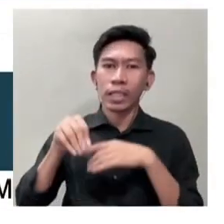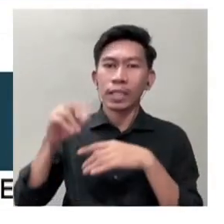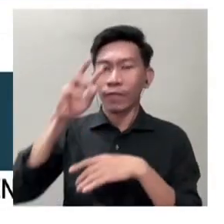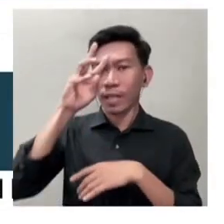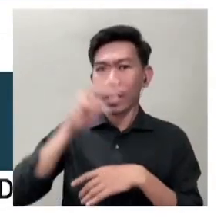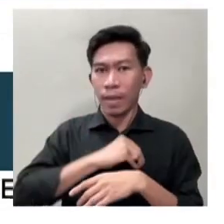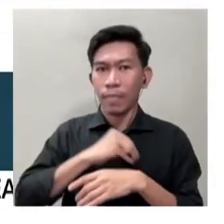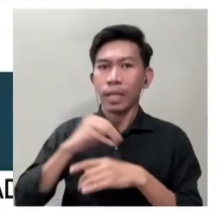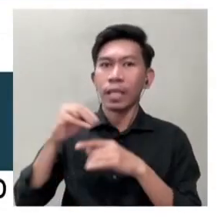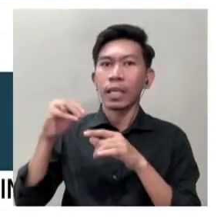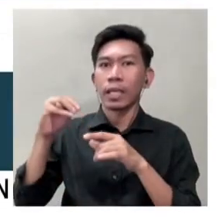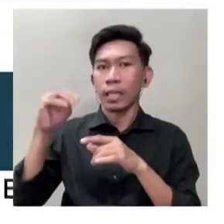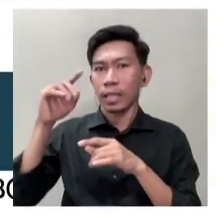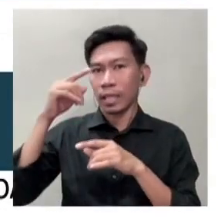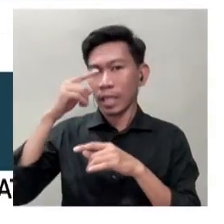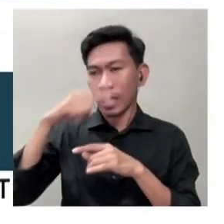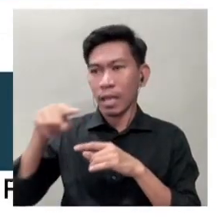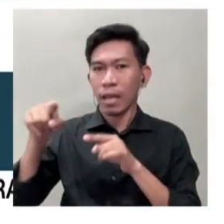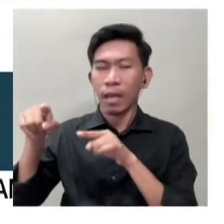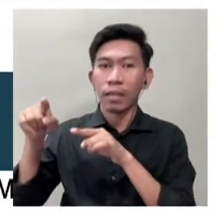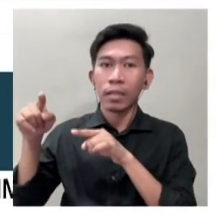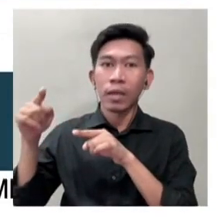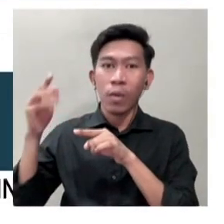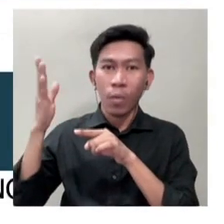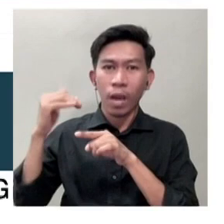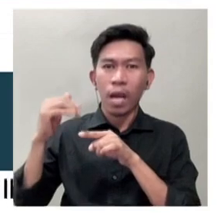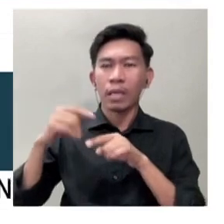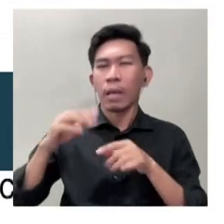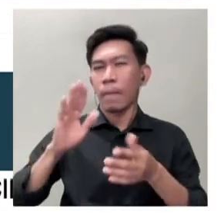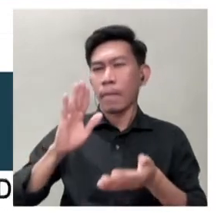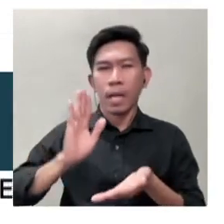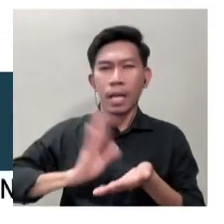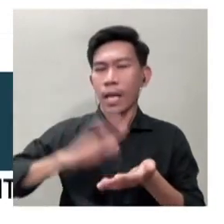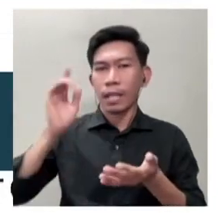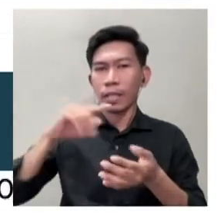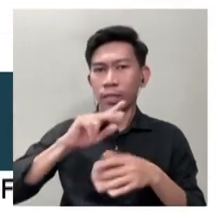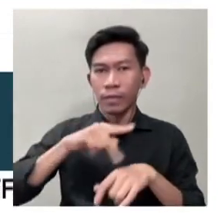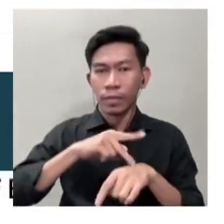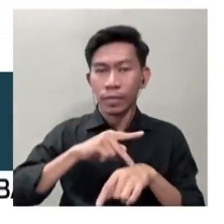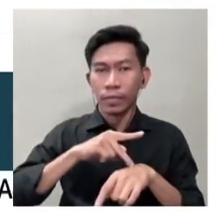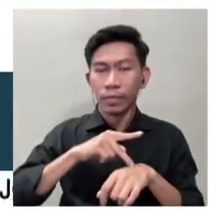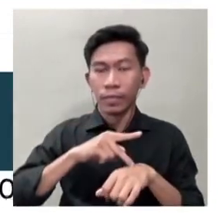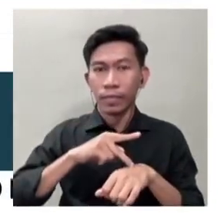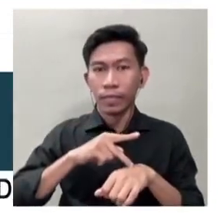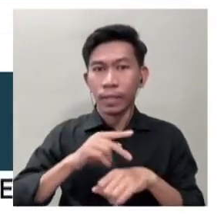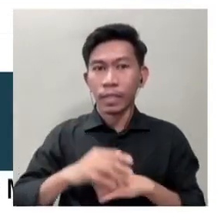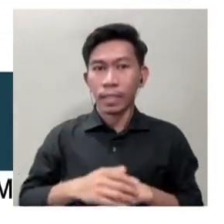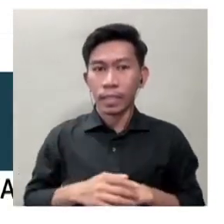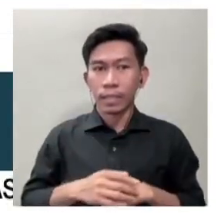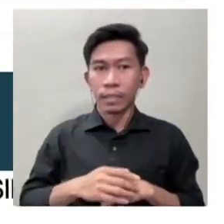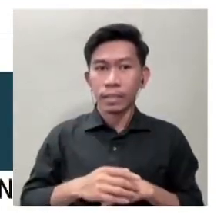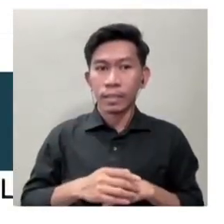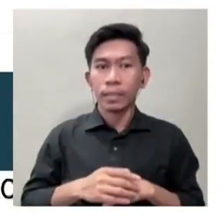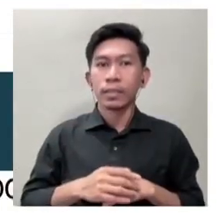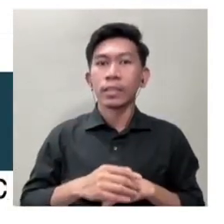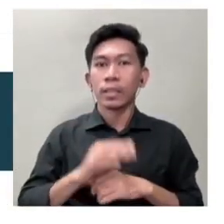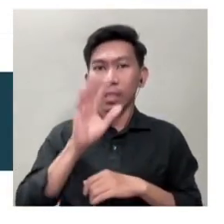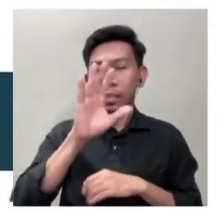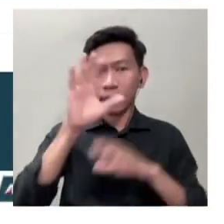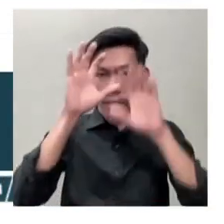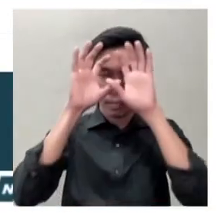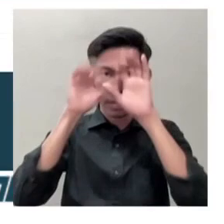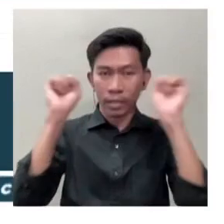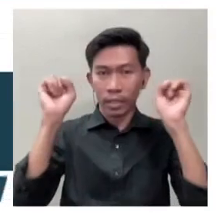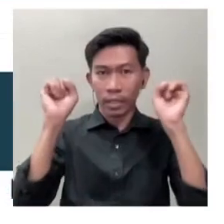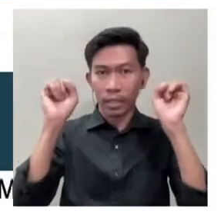yung presyo na pumasok sa ating bansa, mataas yung presyo. So yung ginawa ng ating presidente,